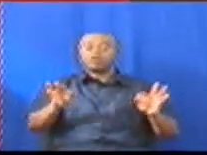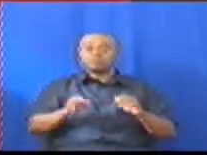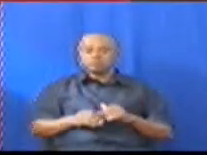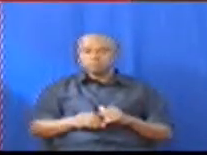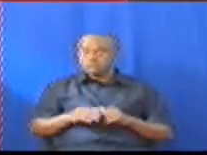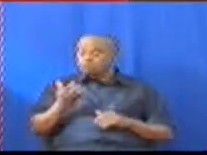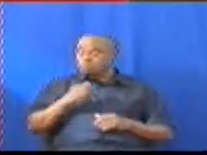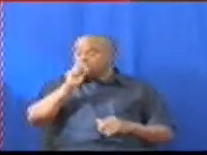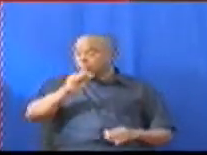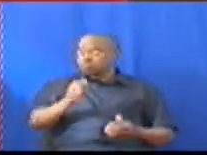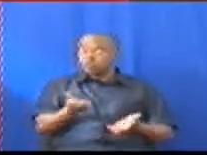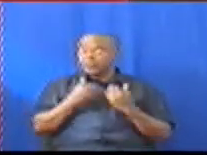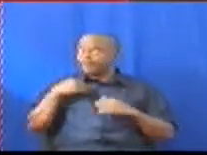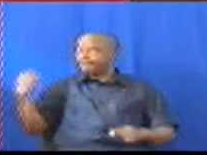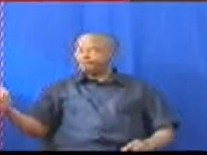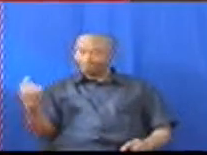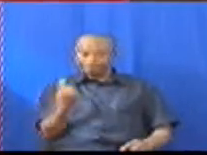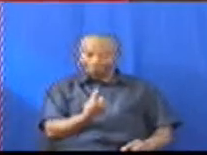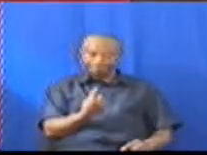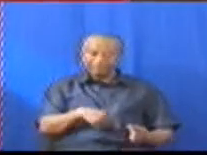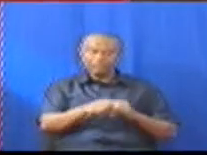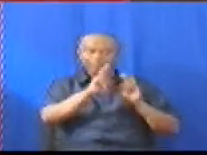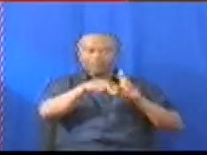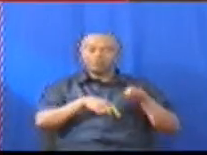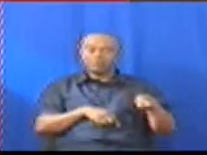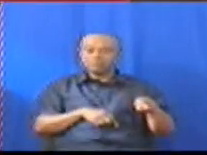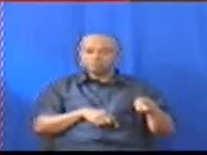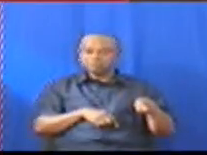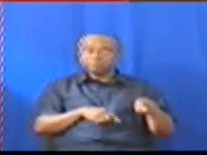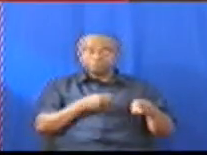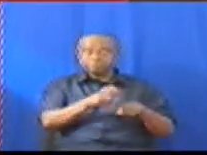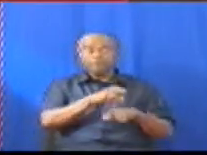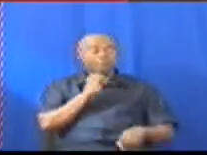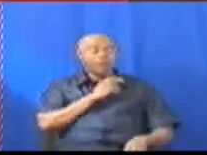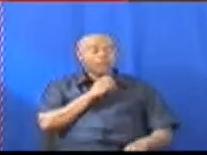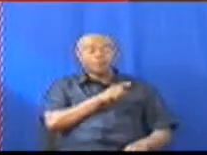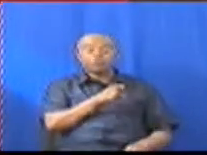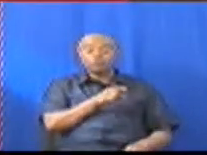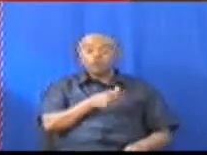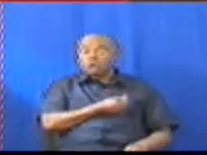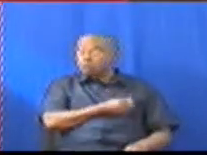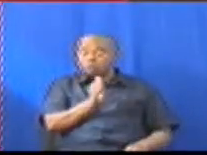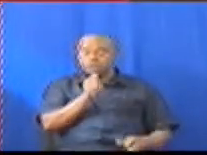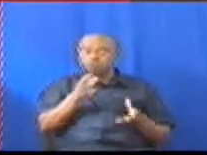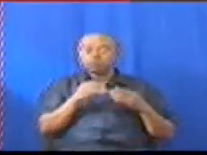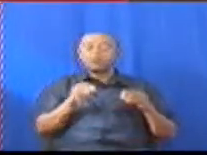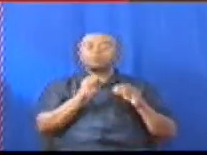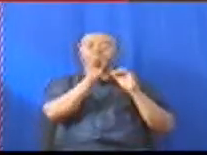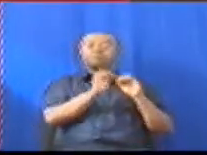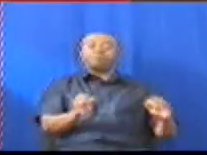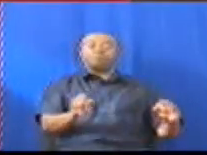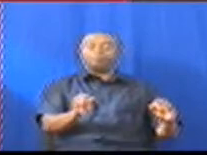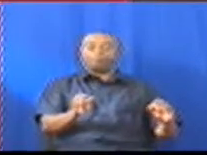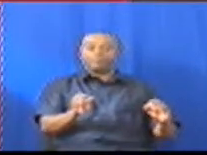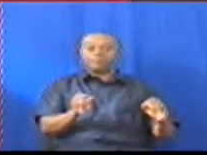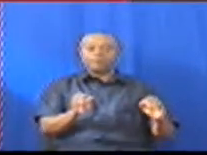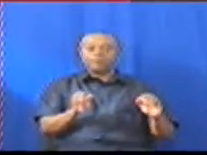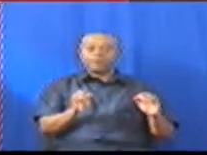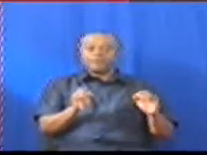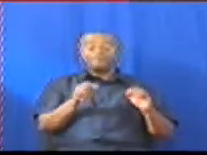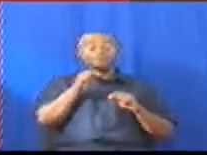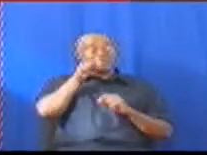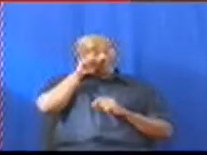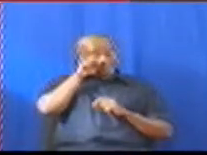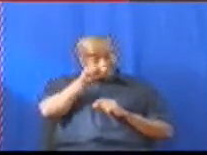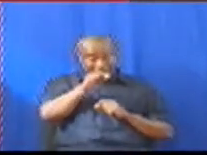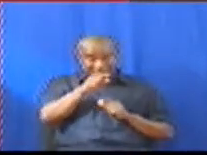Isitokee mtu yoyote akaenda kupeleka malalamiko wakati yeye haijamuathiri chochote, na pia